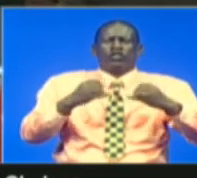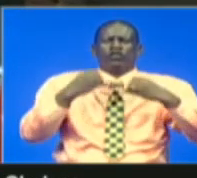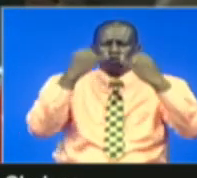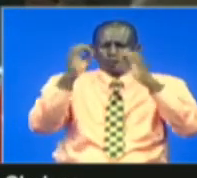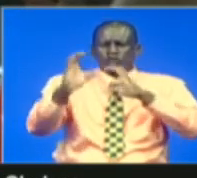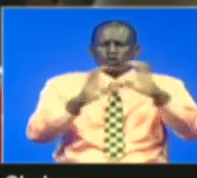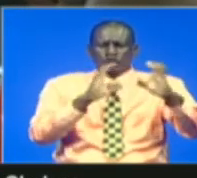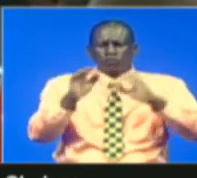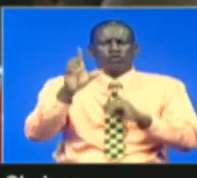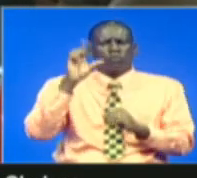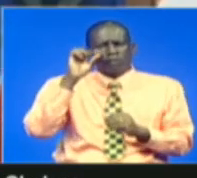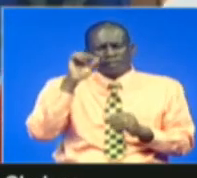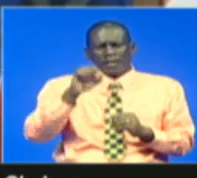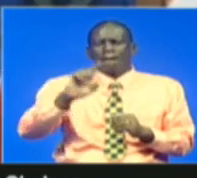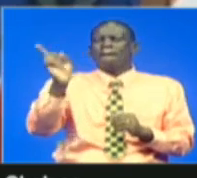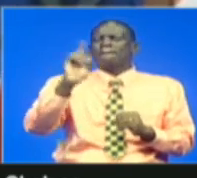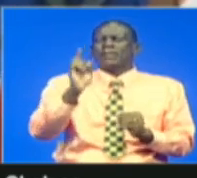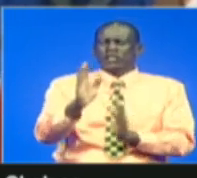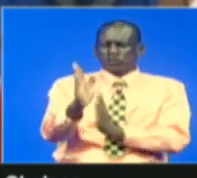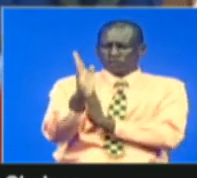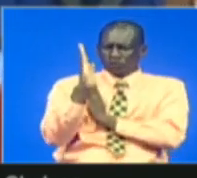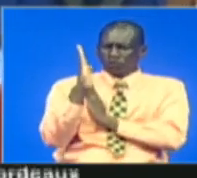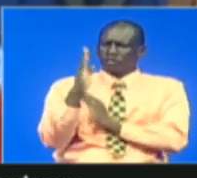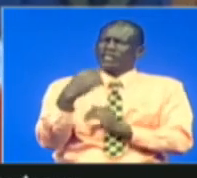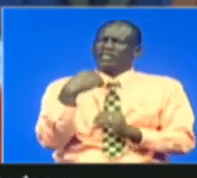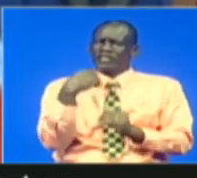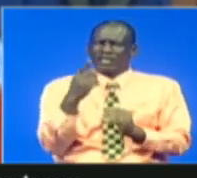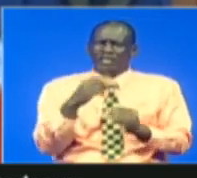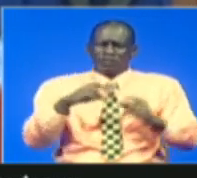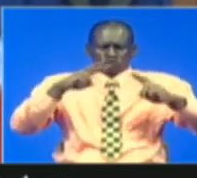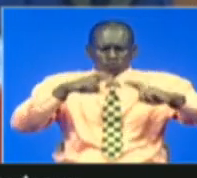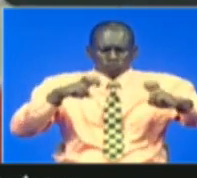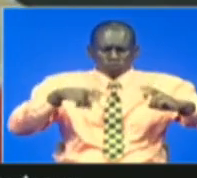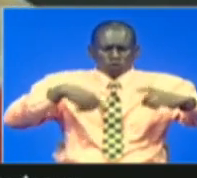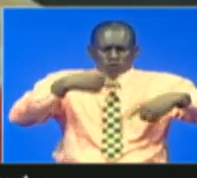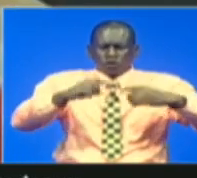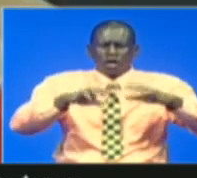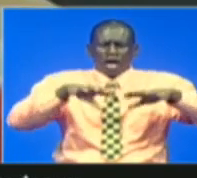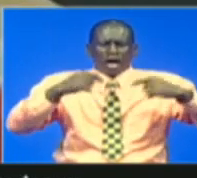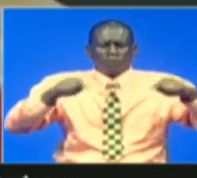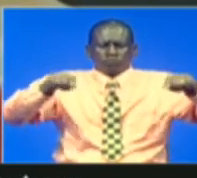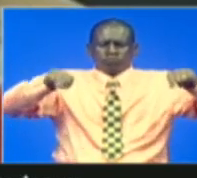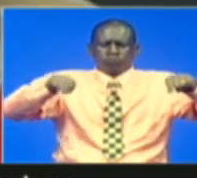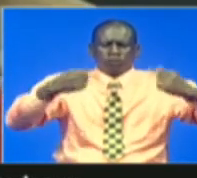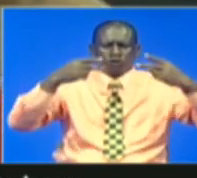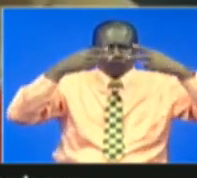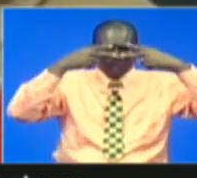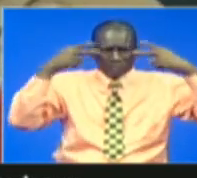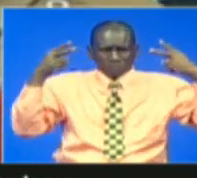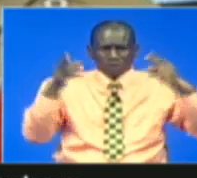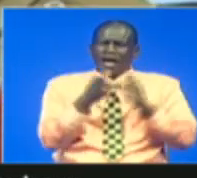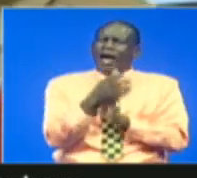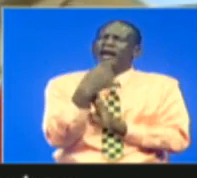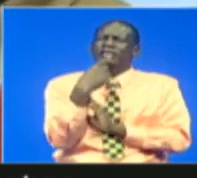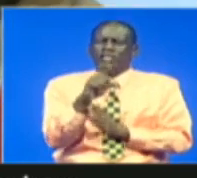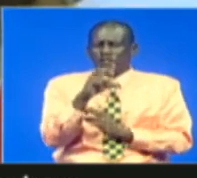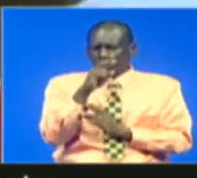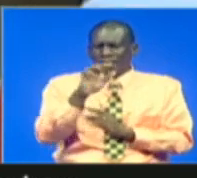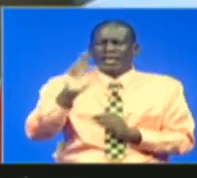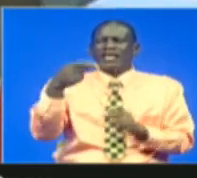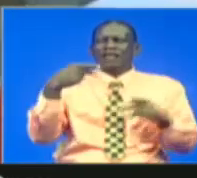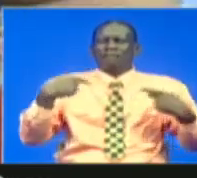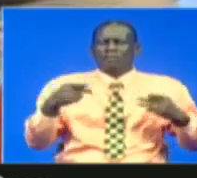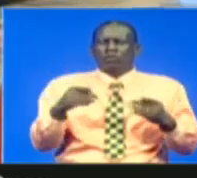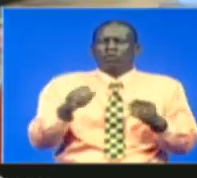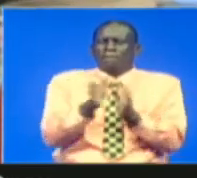Waziri Fred Matiang'i amesema uchunguzi bado unaendelea kuhusu shambulio la kigaidi, huku akiwataka Wakenya kushirikiana na maafisa wa polisi